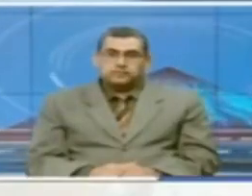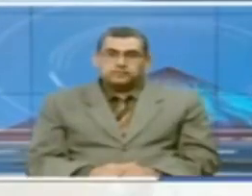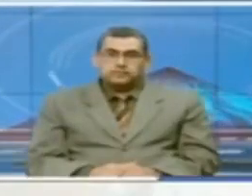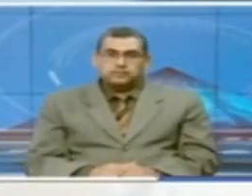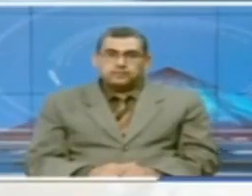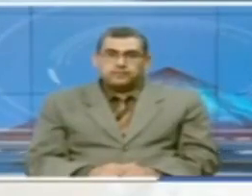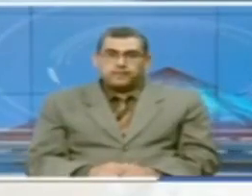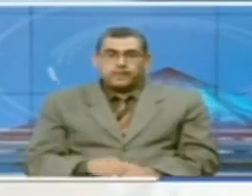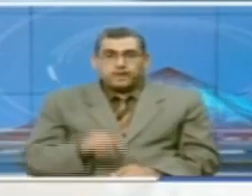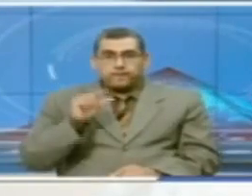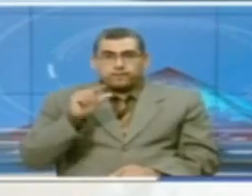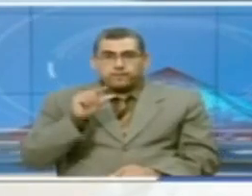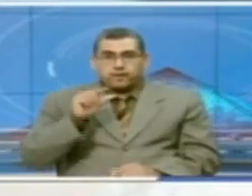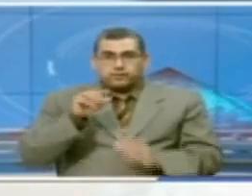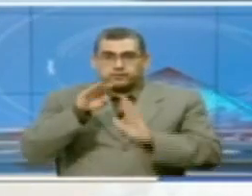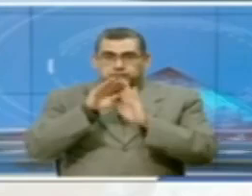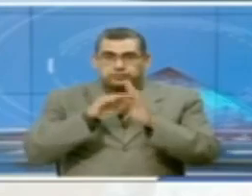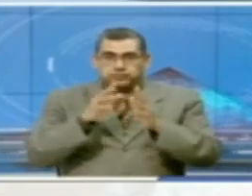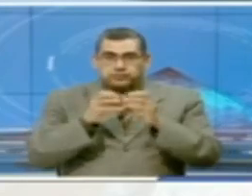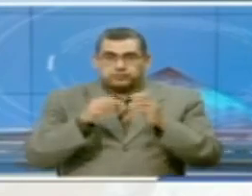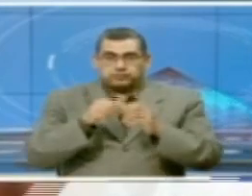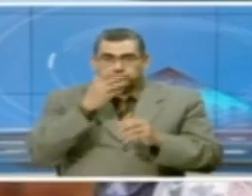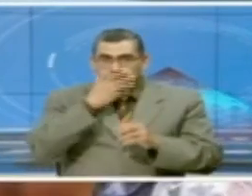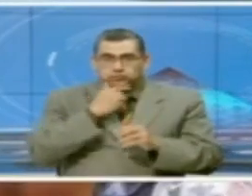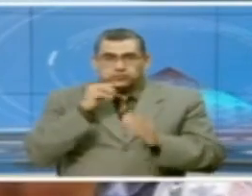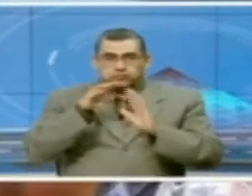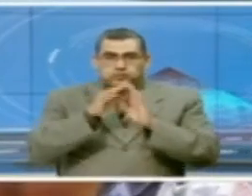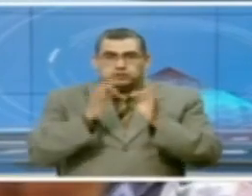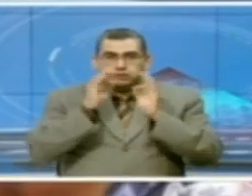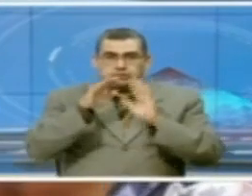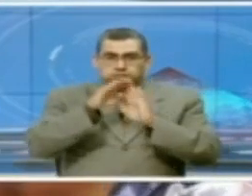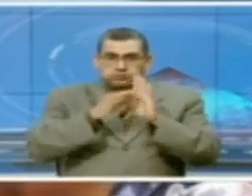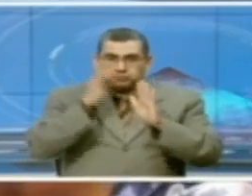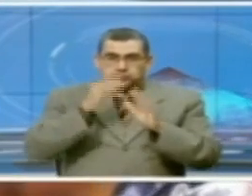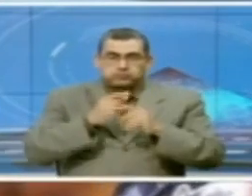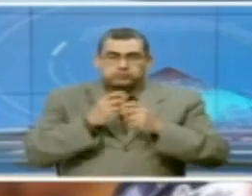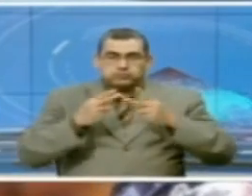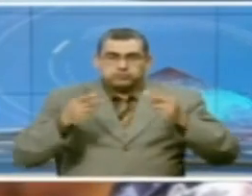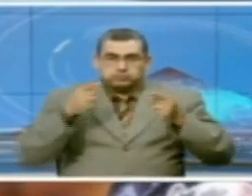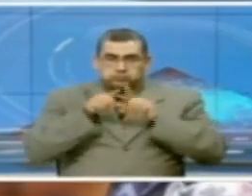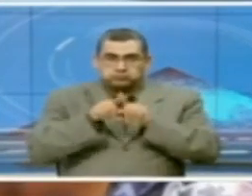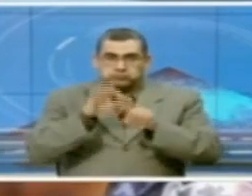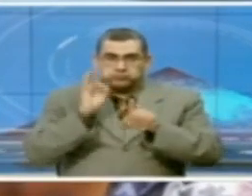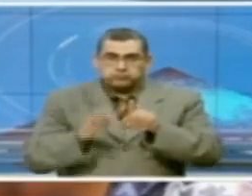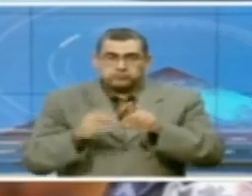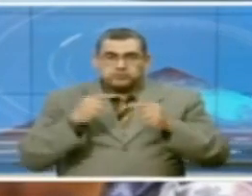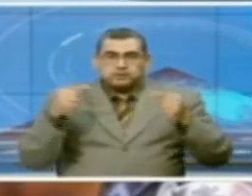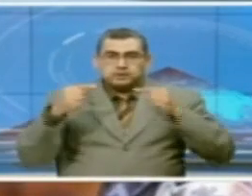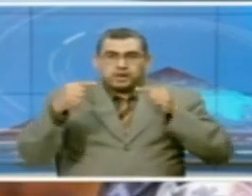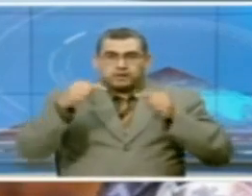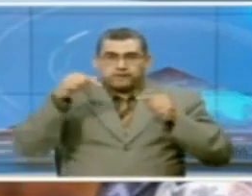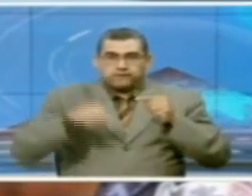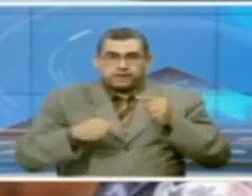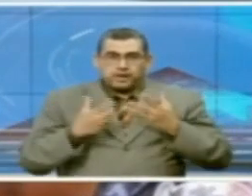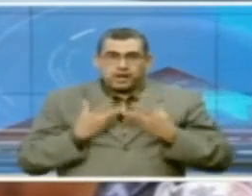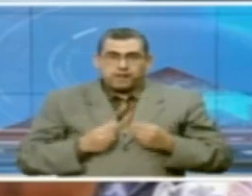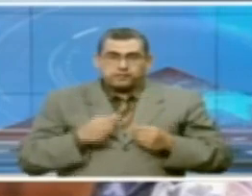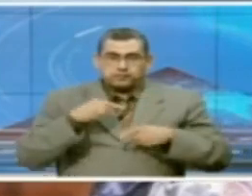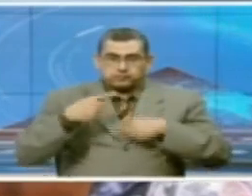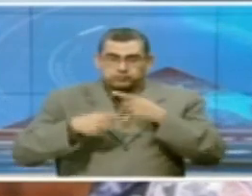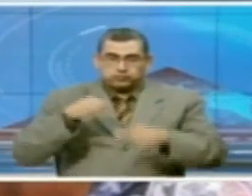البرنامج بيتم تصميمه بشكل محدث ومطور بحيث يتواكب مع التحديات الأمنية